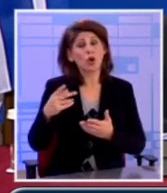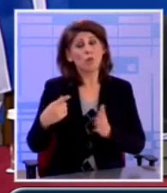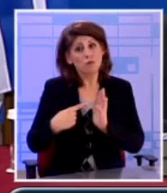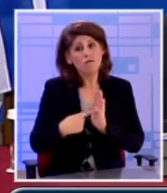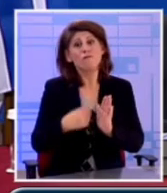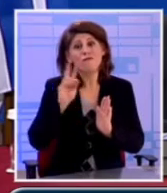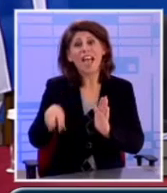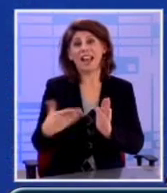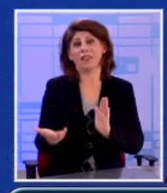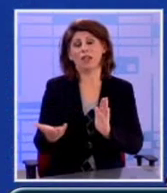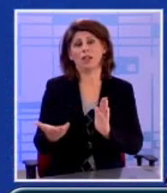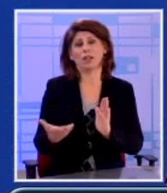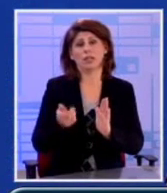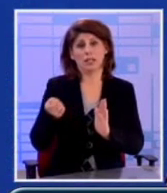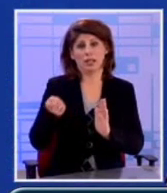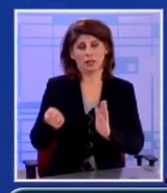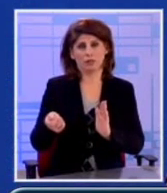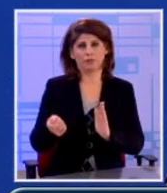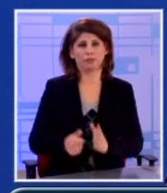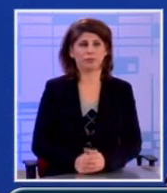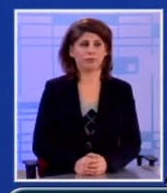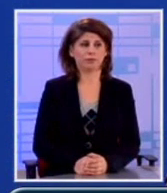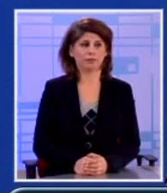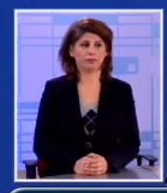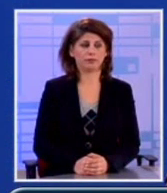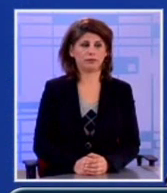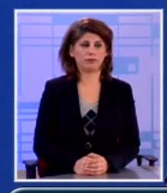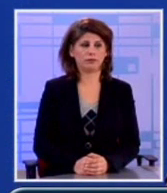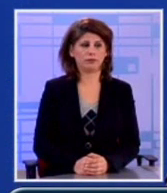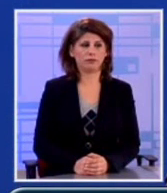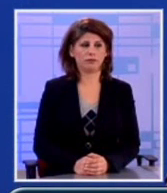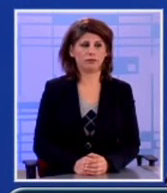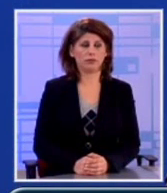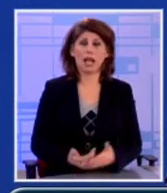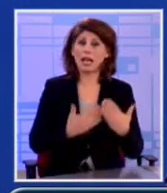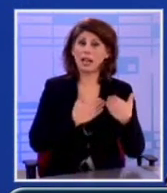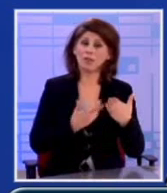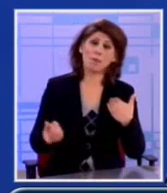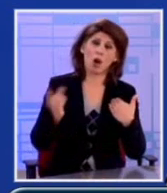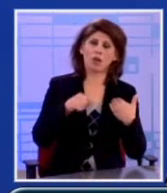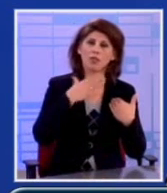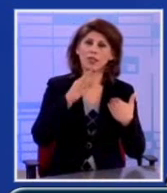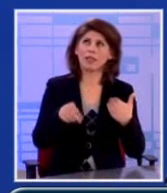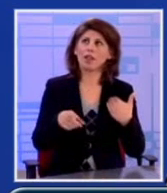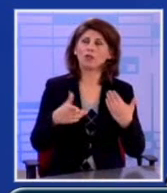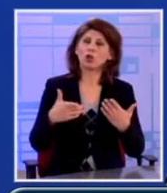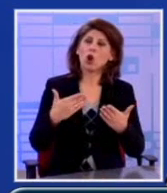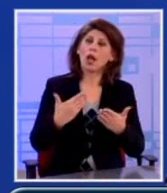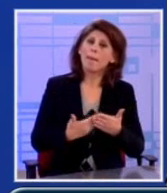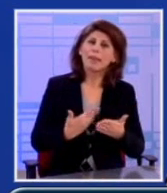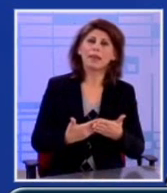εμφανιζόμενο ως χρέος ανελήφθη από άλλον, αυτό δηλαδή το επιχείρημα